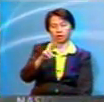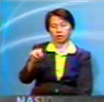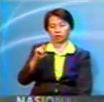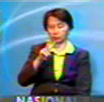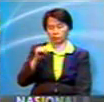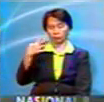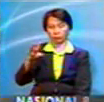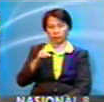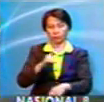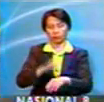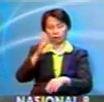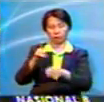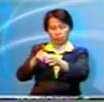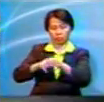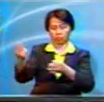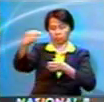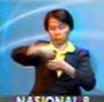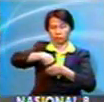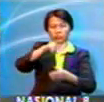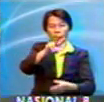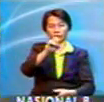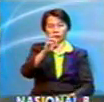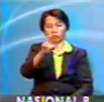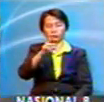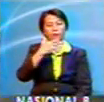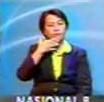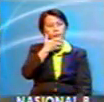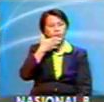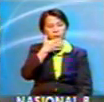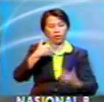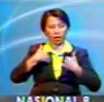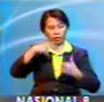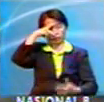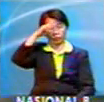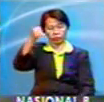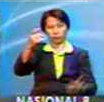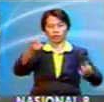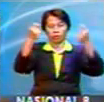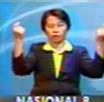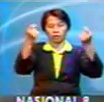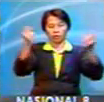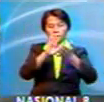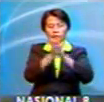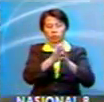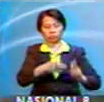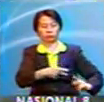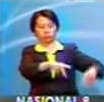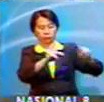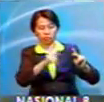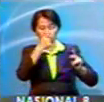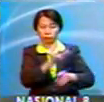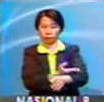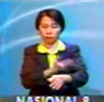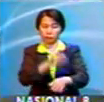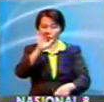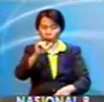minggu depan dijangka menarik penyertaan lebih 20,000 belia. Berlangsung di Putrajaya, Carnival antara lain menjadi platform buat